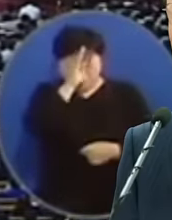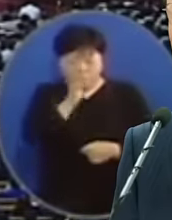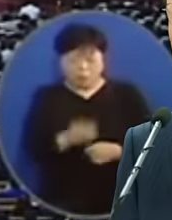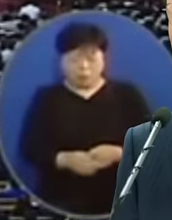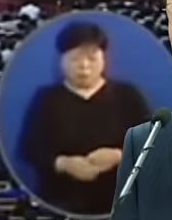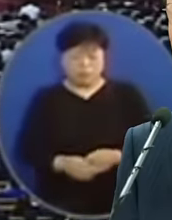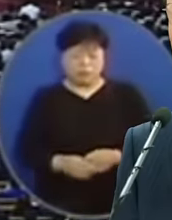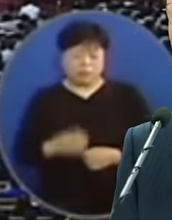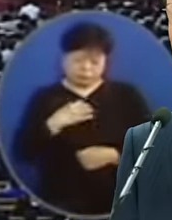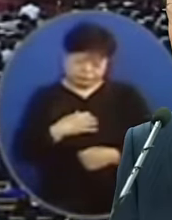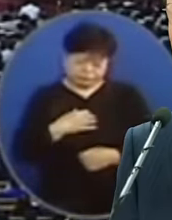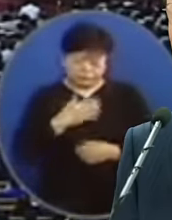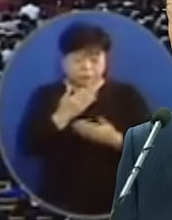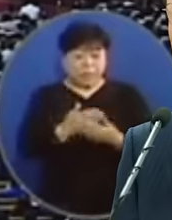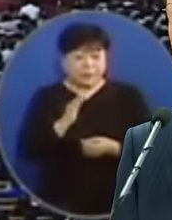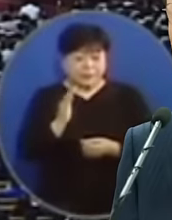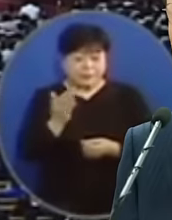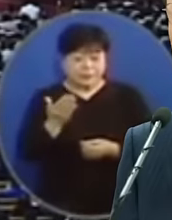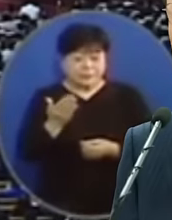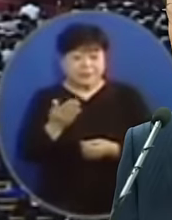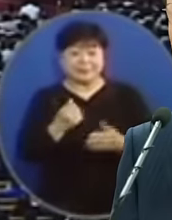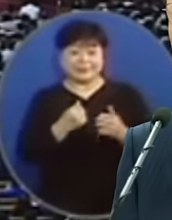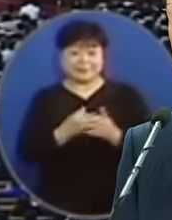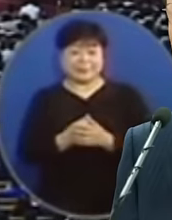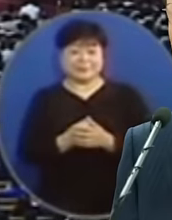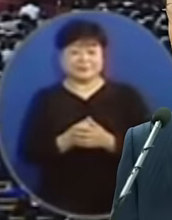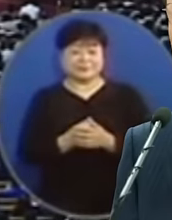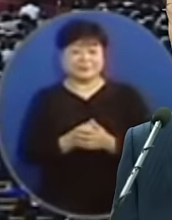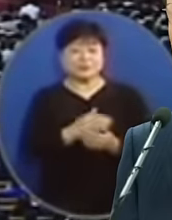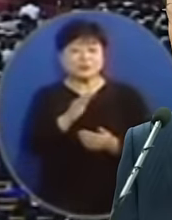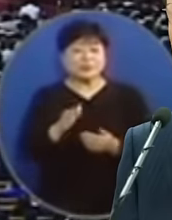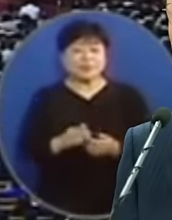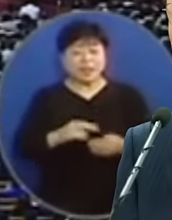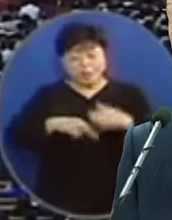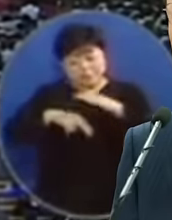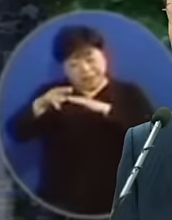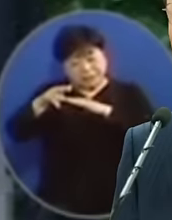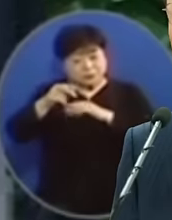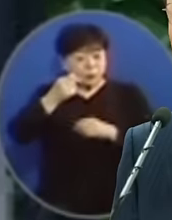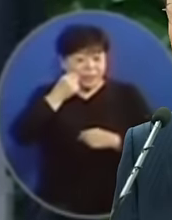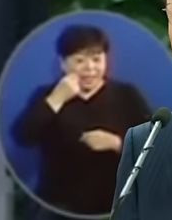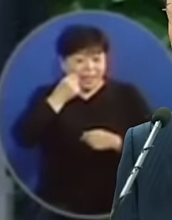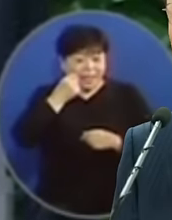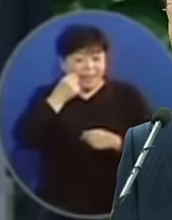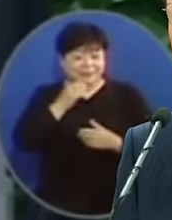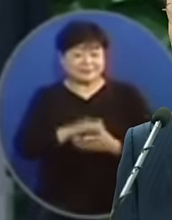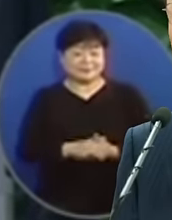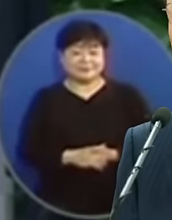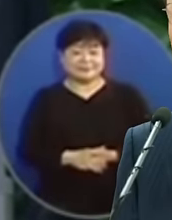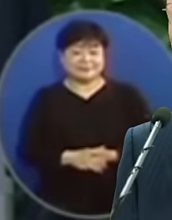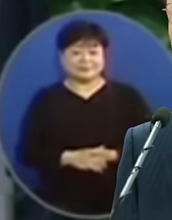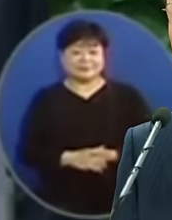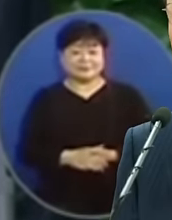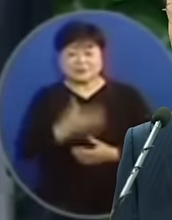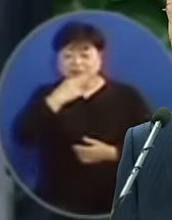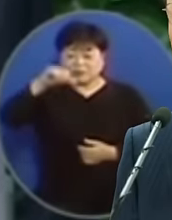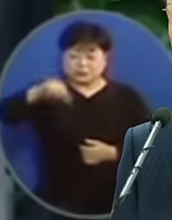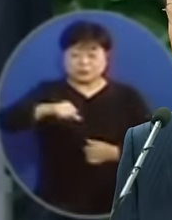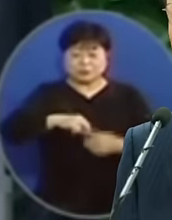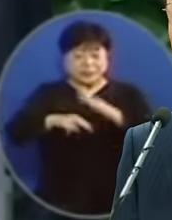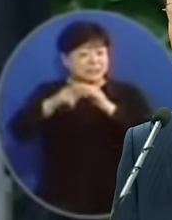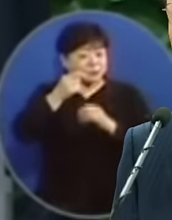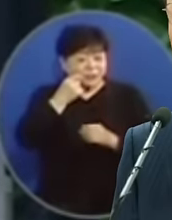고통으로 괴로움하게 되는 것입니다. 그러므로 우리가 이것을 피할 수는 없는 것입니다. 저주를 피할 수도